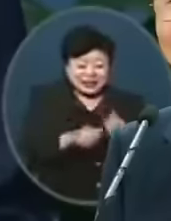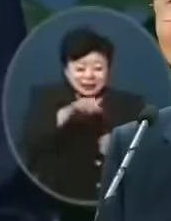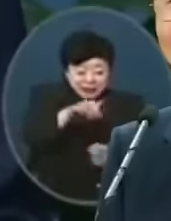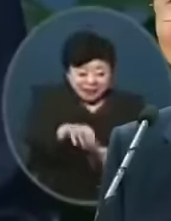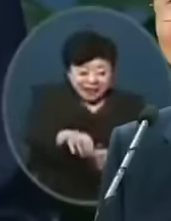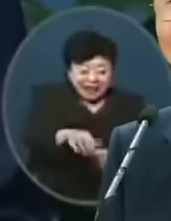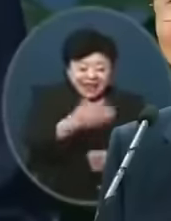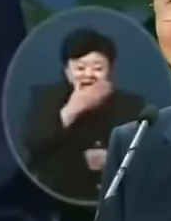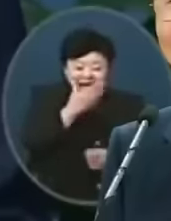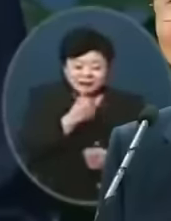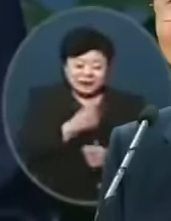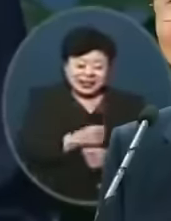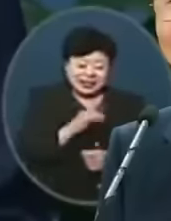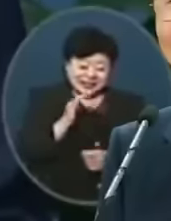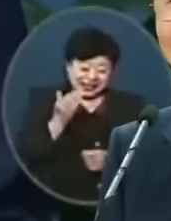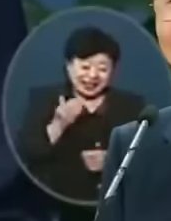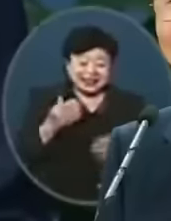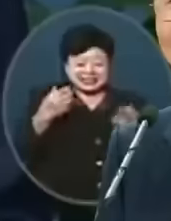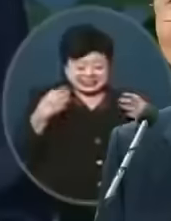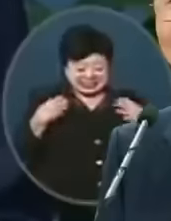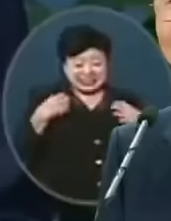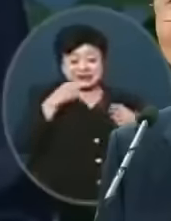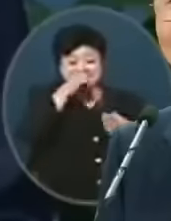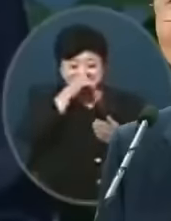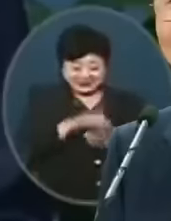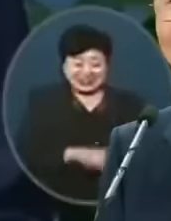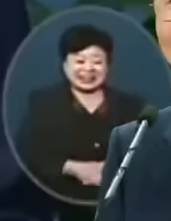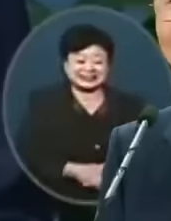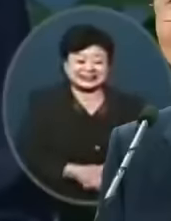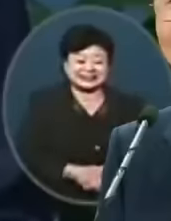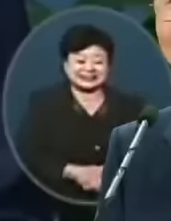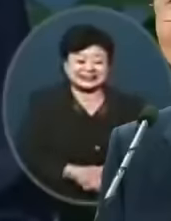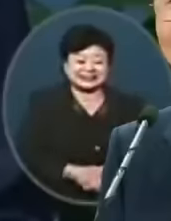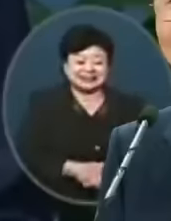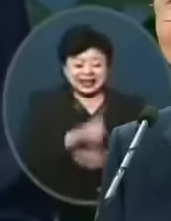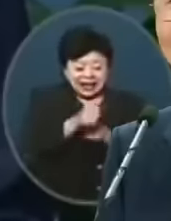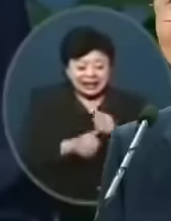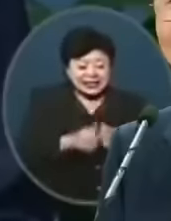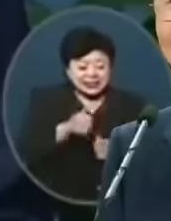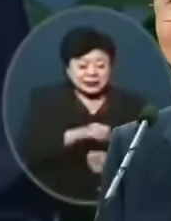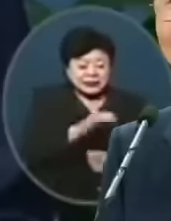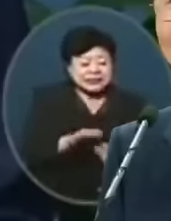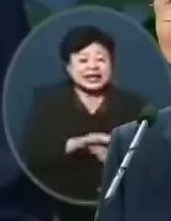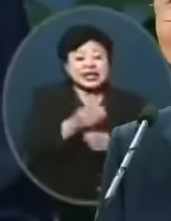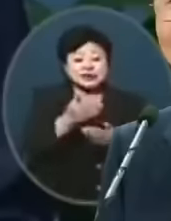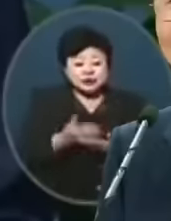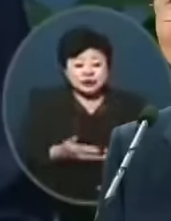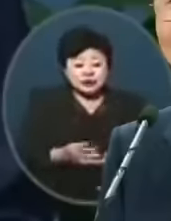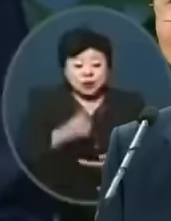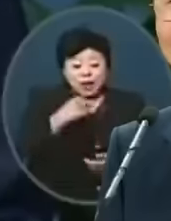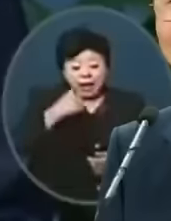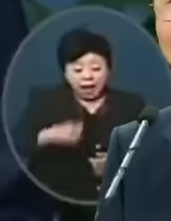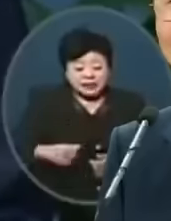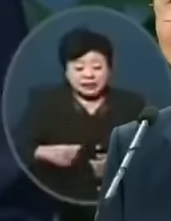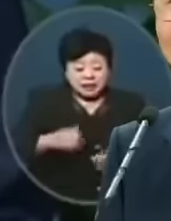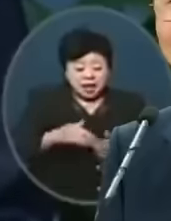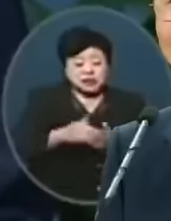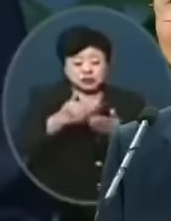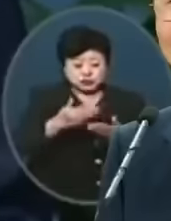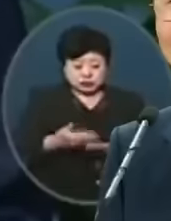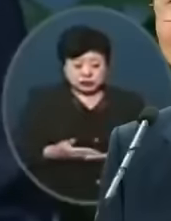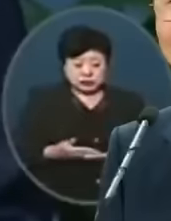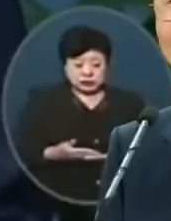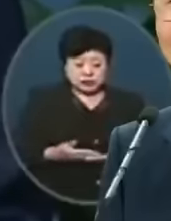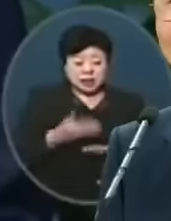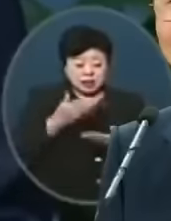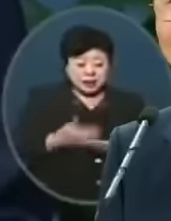앞에서 행복해야 될 책임이 있습니다. 하나님이 우리를 사랑하사 독생자까지 주시는데